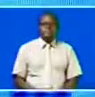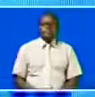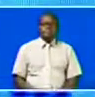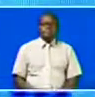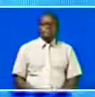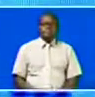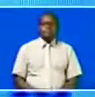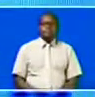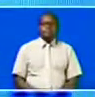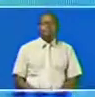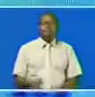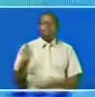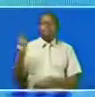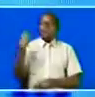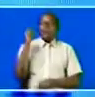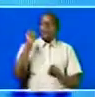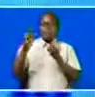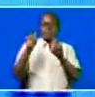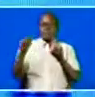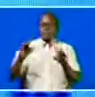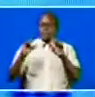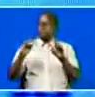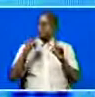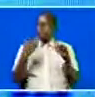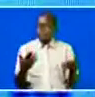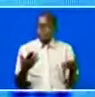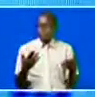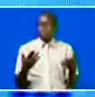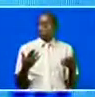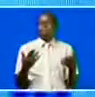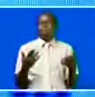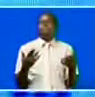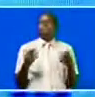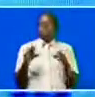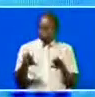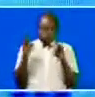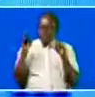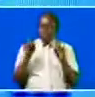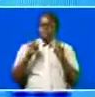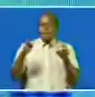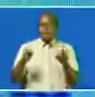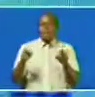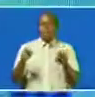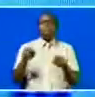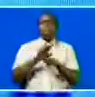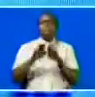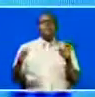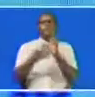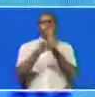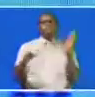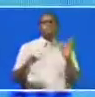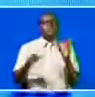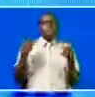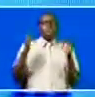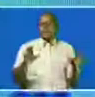Kocha wa timu ya taifa ya Harambee Stars Sebastian Minye amesema kwamba anatafuta talanta bali sio wachezaji wenye wanafahamika